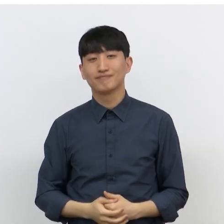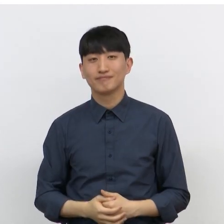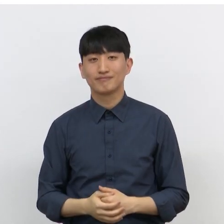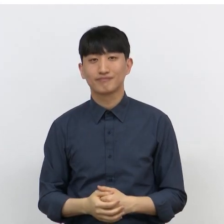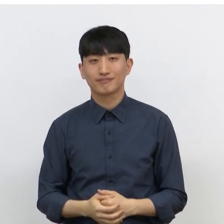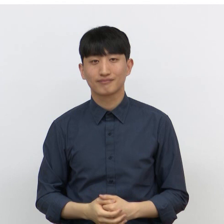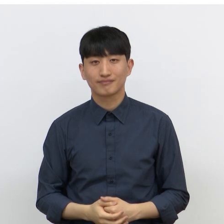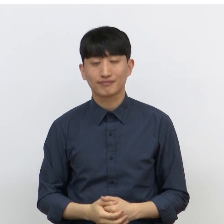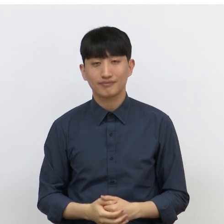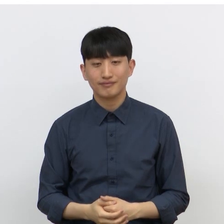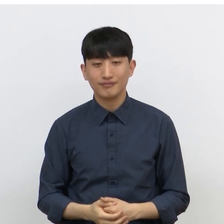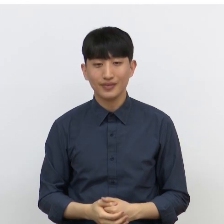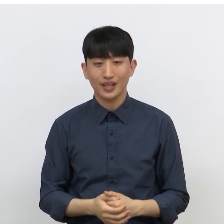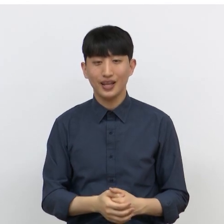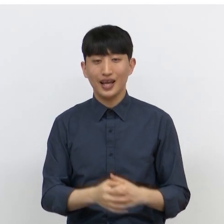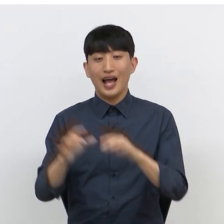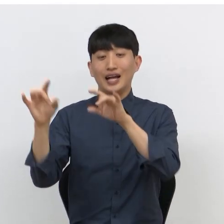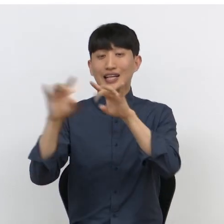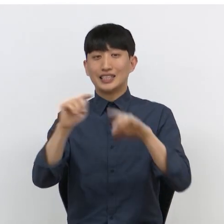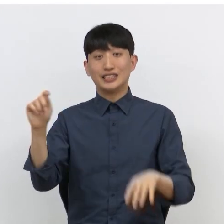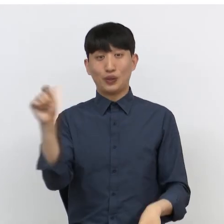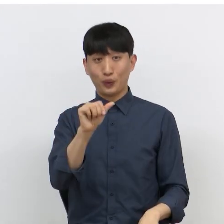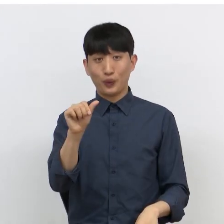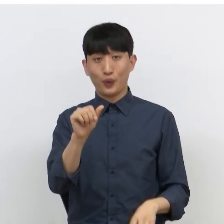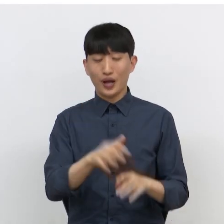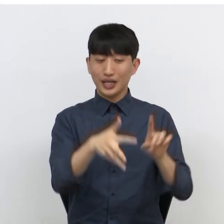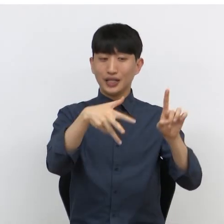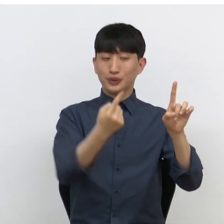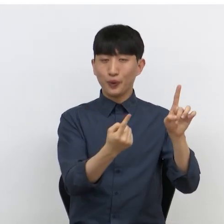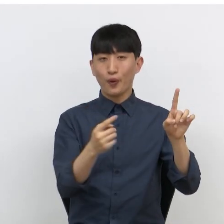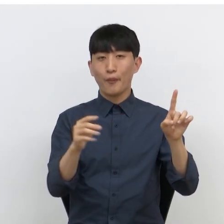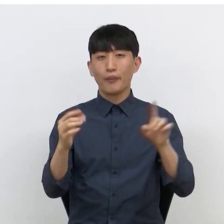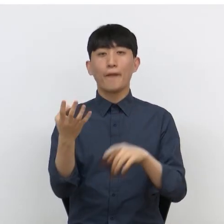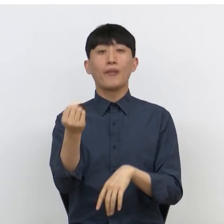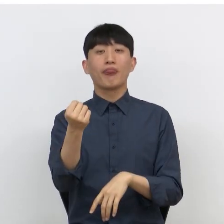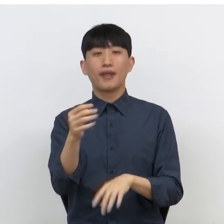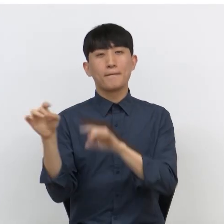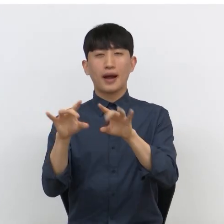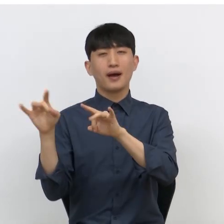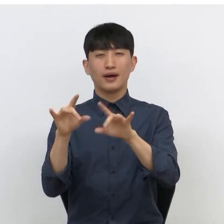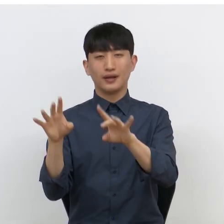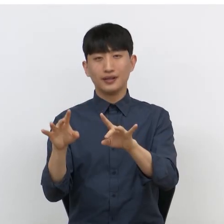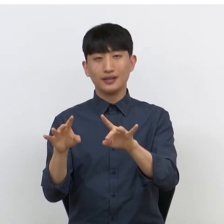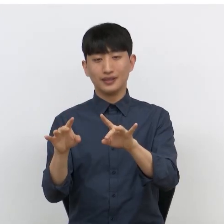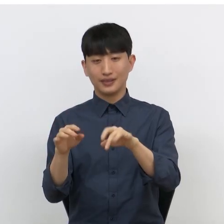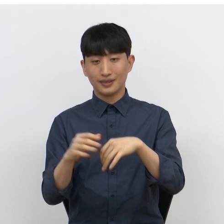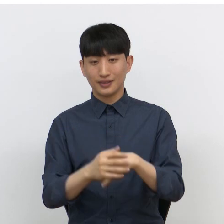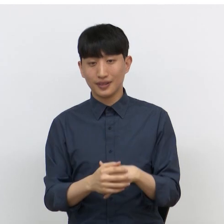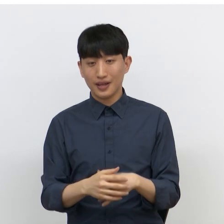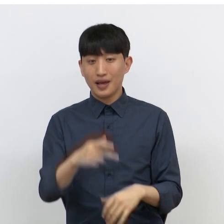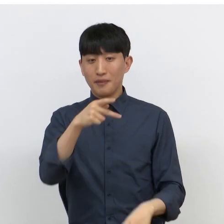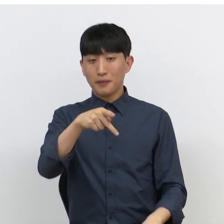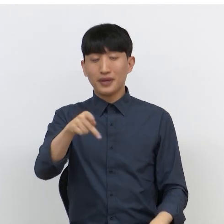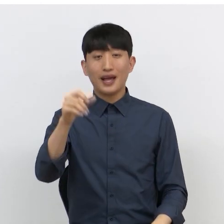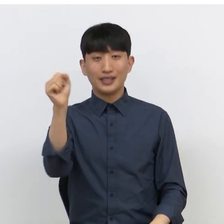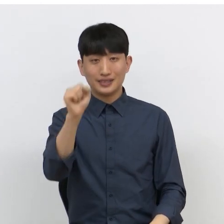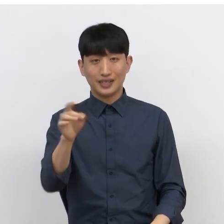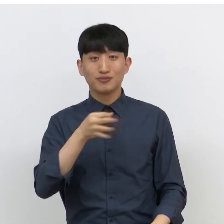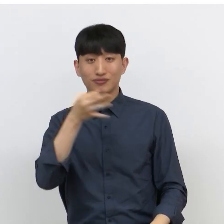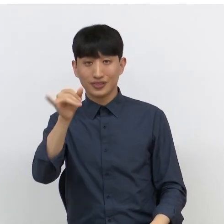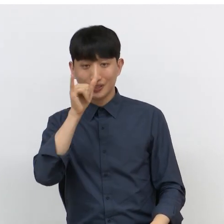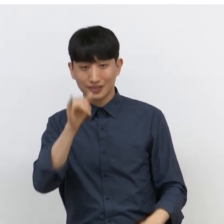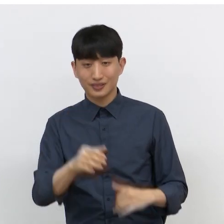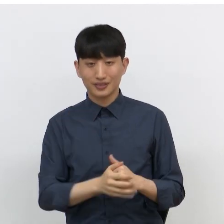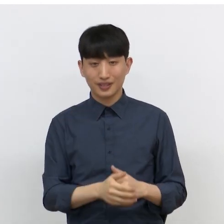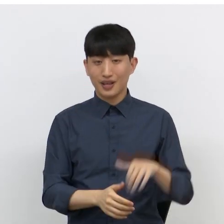그 다음에 이제 자극 속도죠. 얼만큼 1초에 몇 번이나 자극하느냐. 이게 이제 pps라고 하는 단위를 쓰는데, 제조사별로는